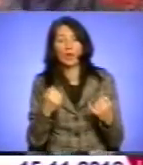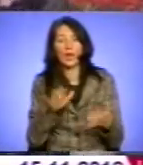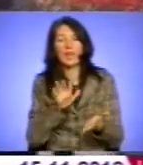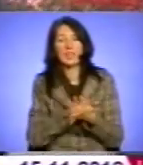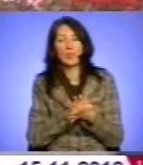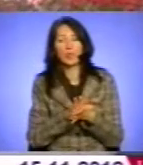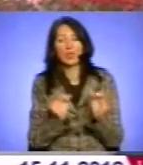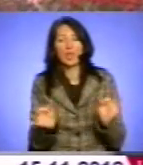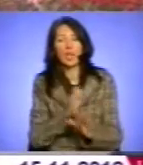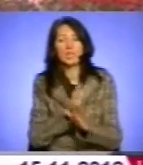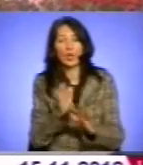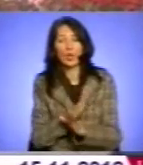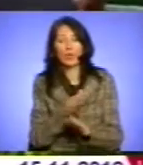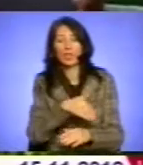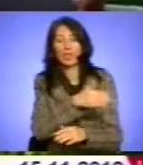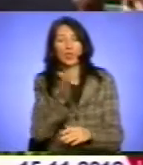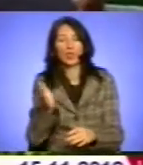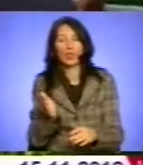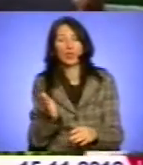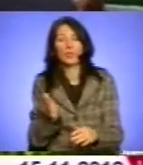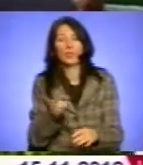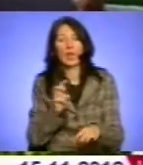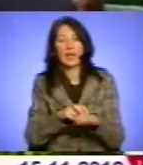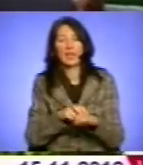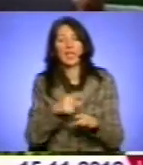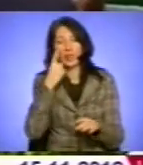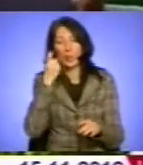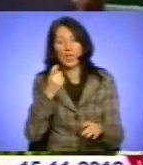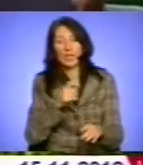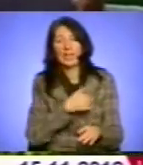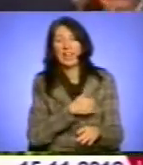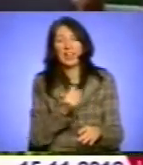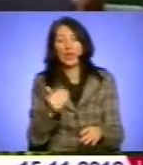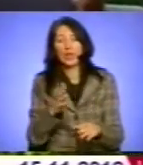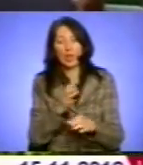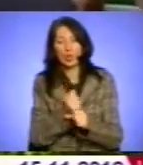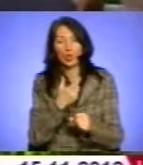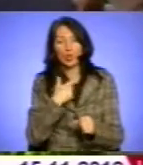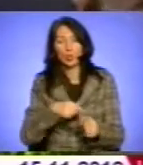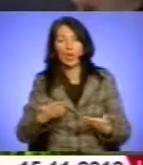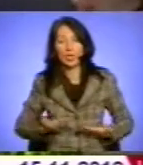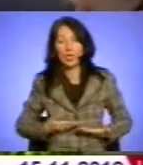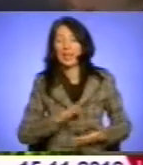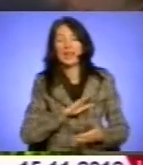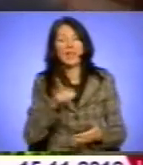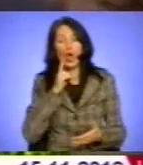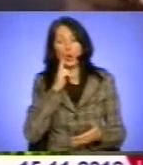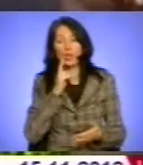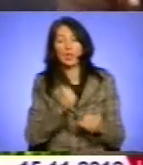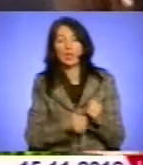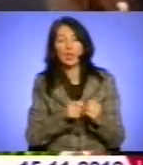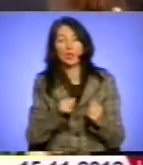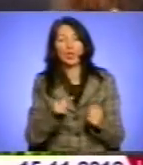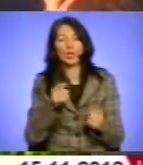забруднення середовища довколишнього. Лікарі застерігають, не хочете вкоротити собі віку – не куріть. Та часто їх слова